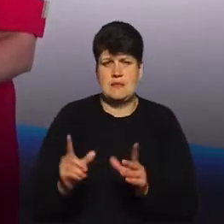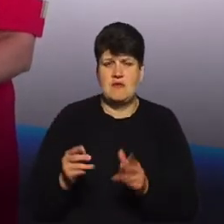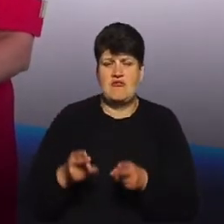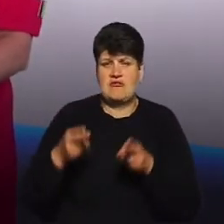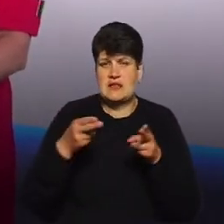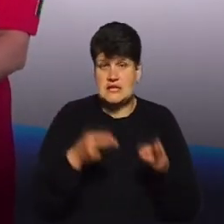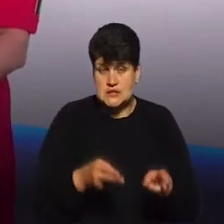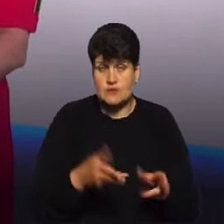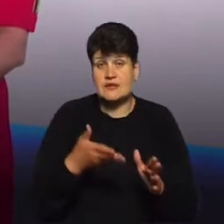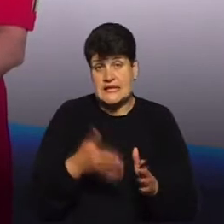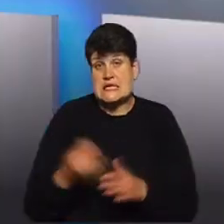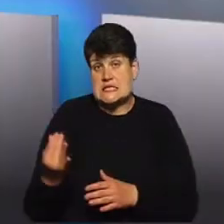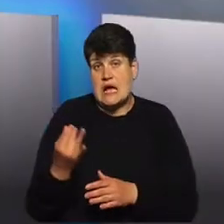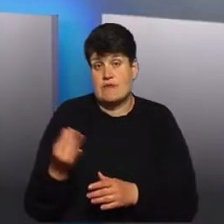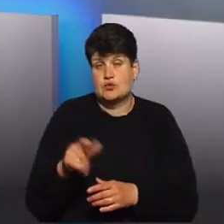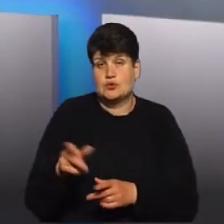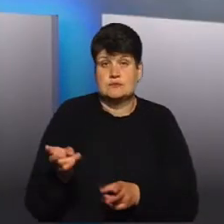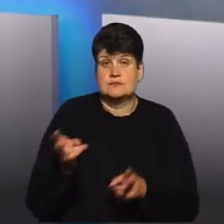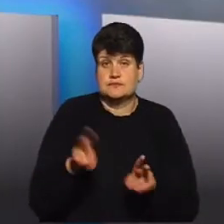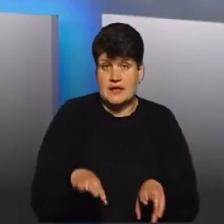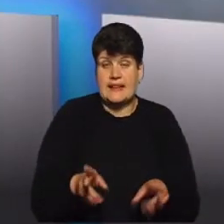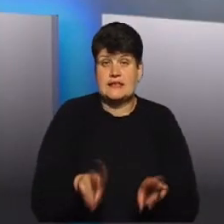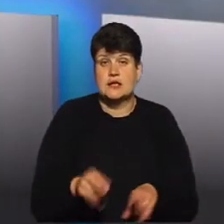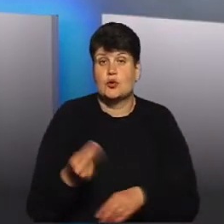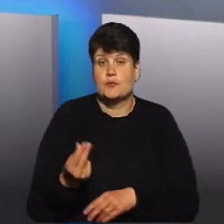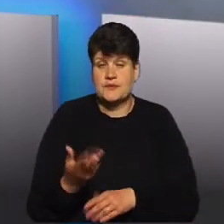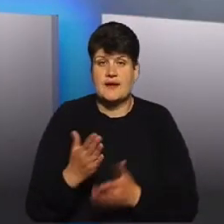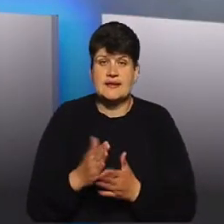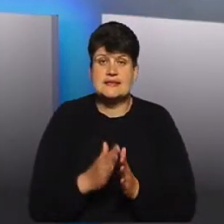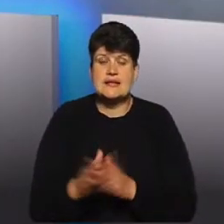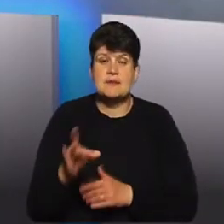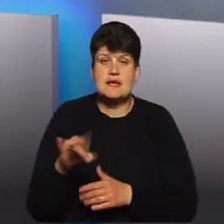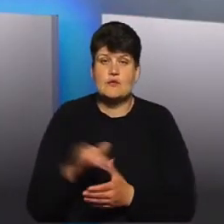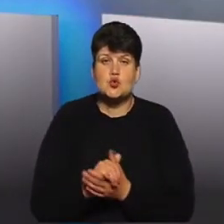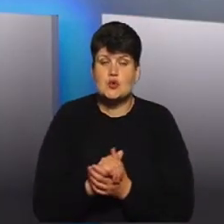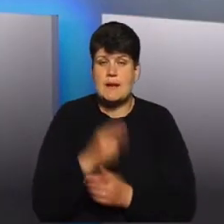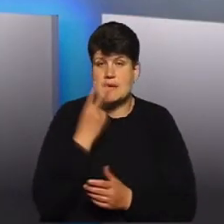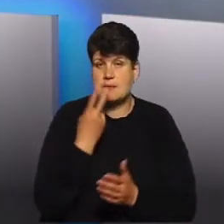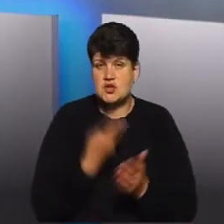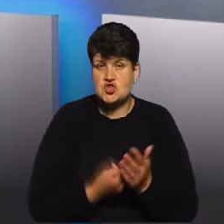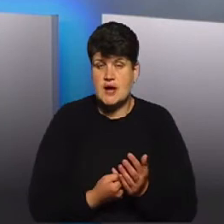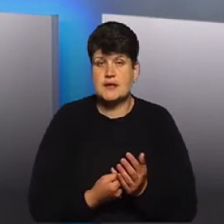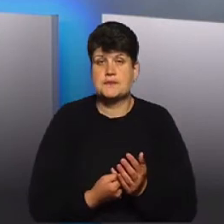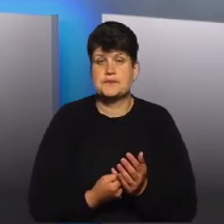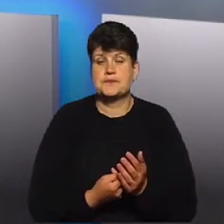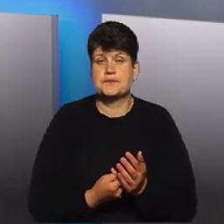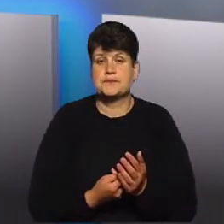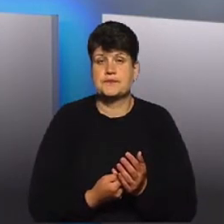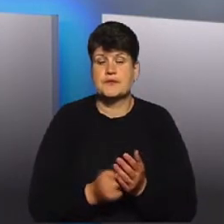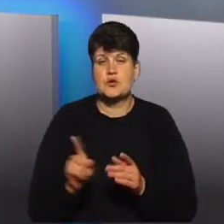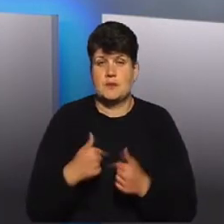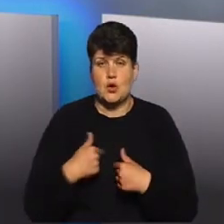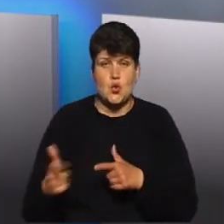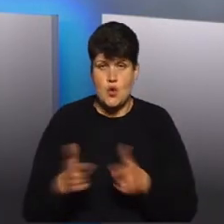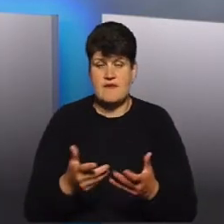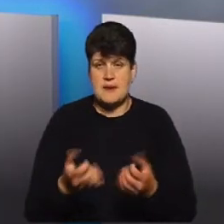зацікавлені, залишив гроші. Ну, є система Євросоюзу, яка передбачає, що ми готові приймати туристів, але ми для